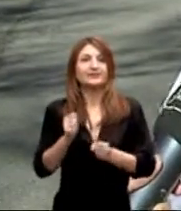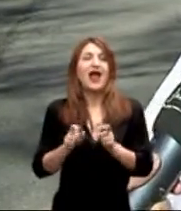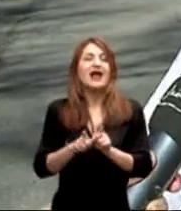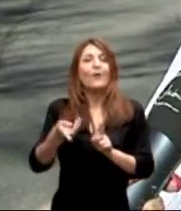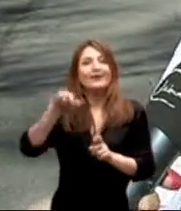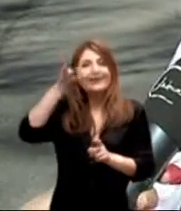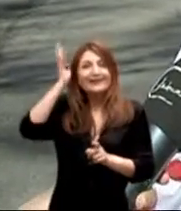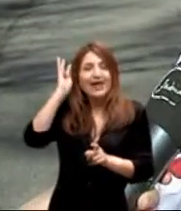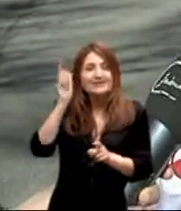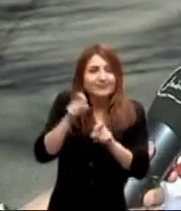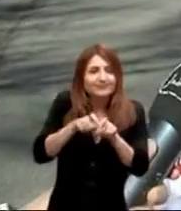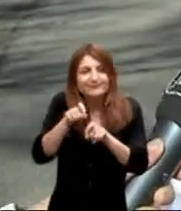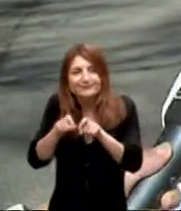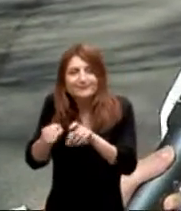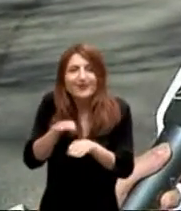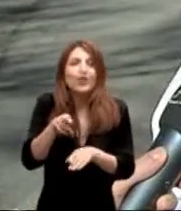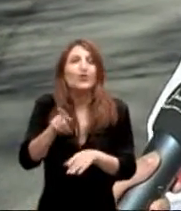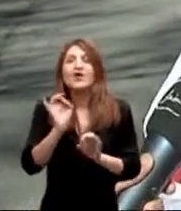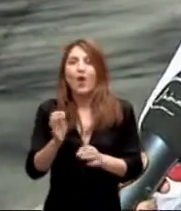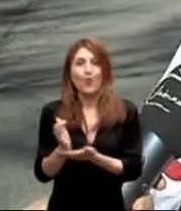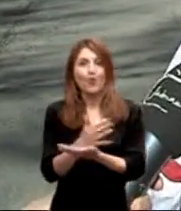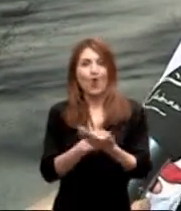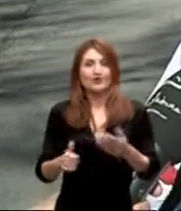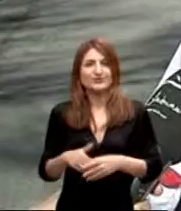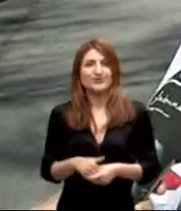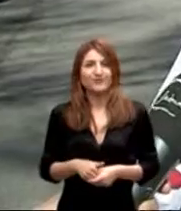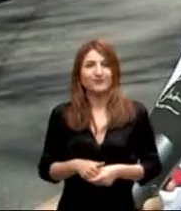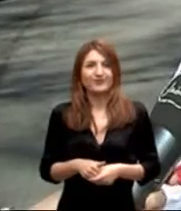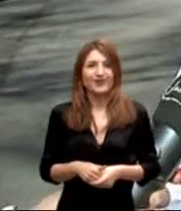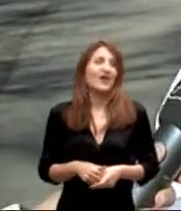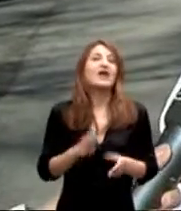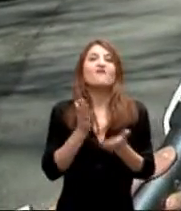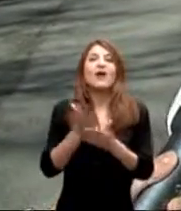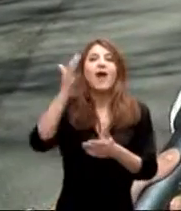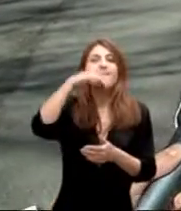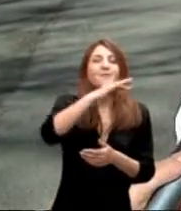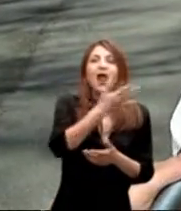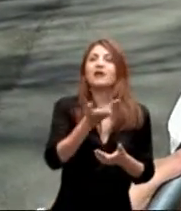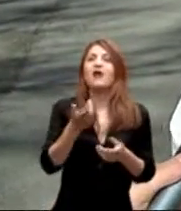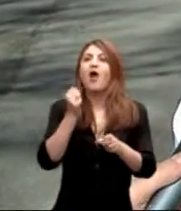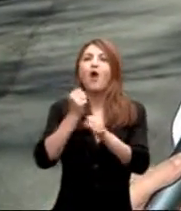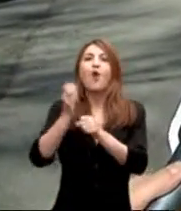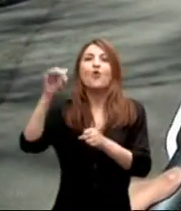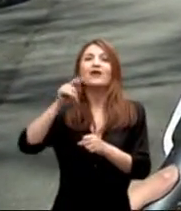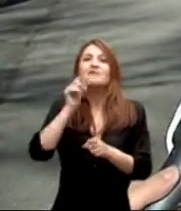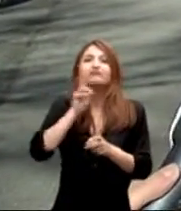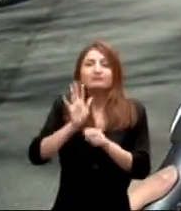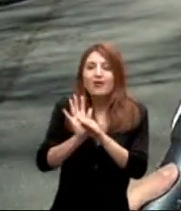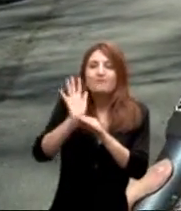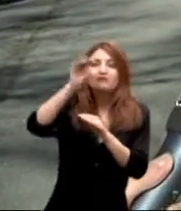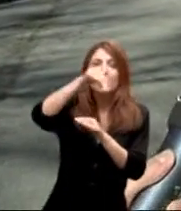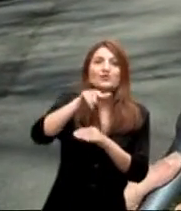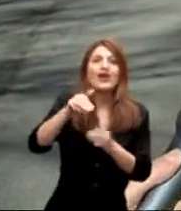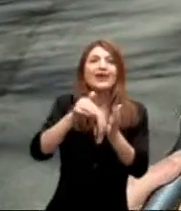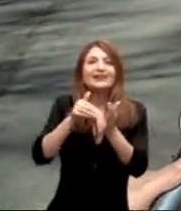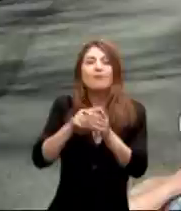indijansko šuljanje je vrlo korisno. Prema tome, svaku planinu, svaku goru, pa čak i brežuljak treba iskoristiti